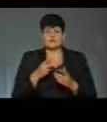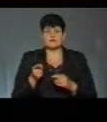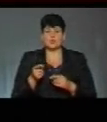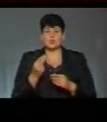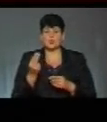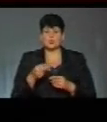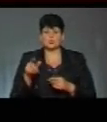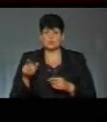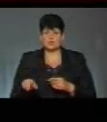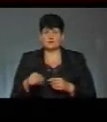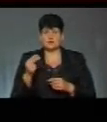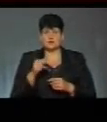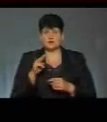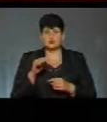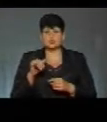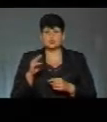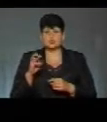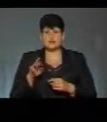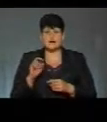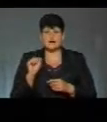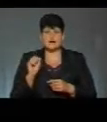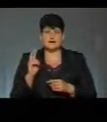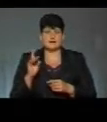Він малював їх тушю та акрилом.